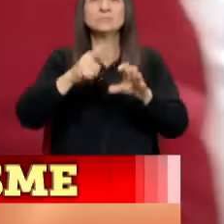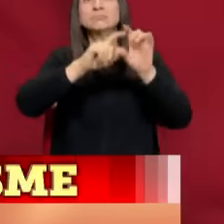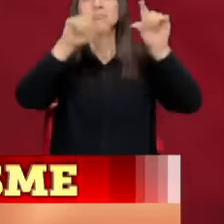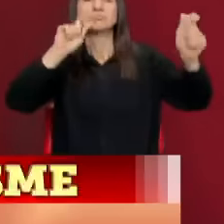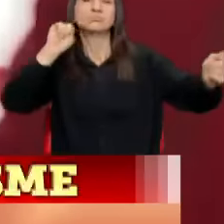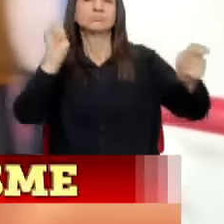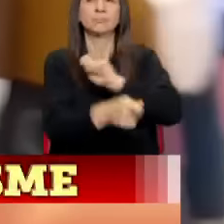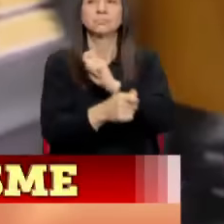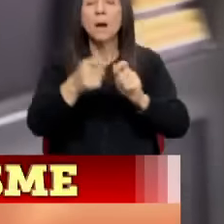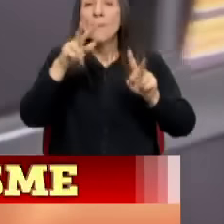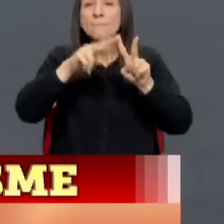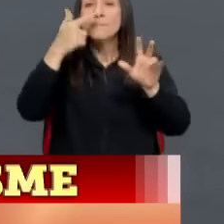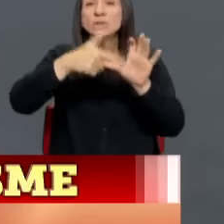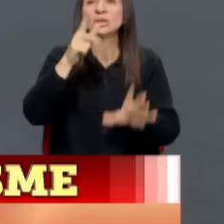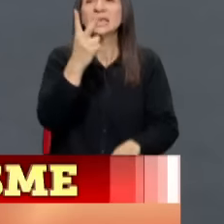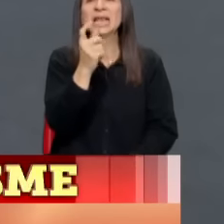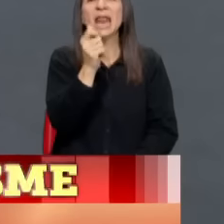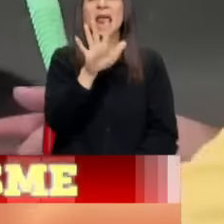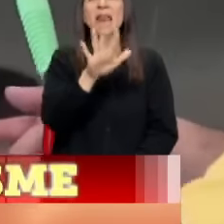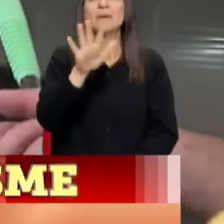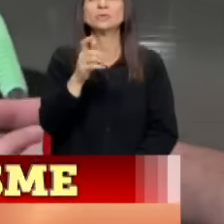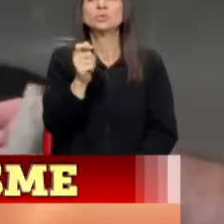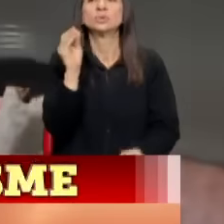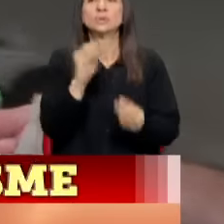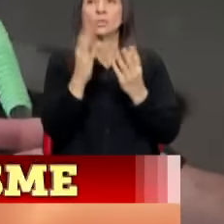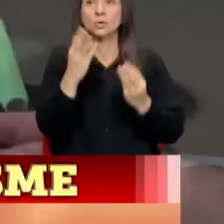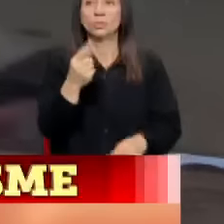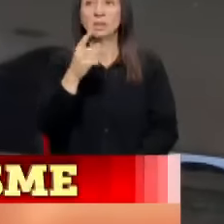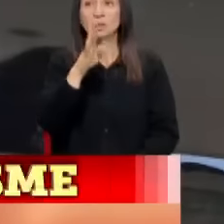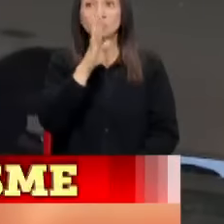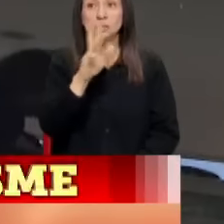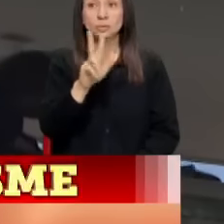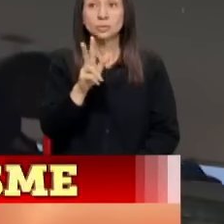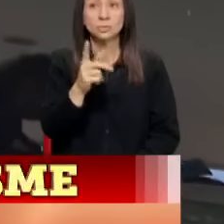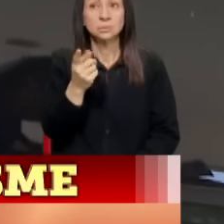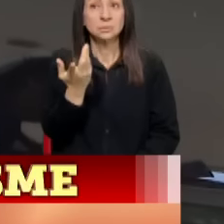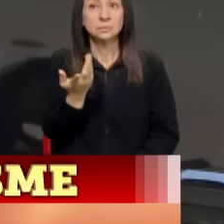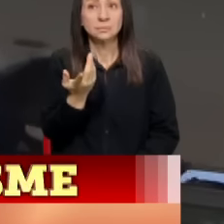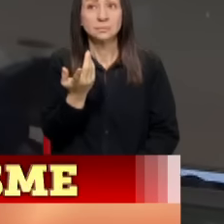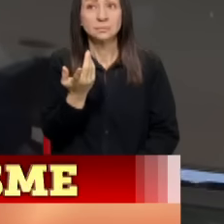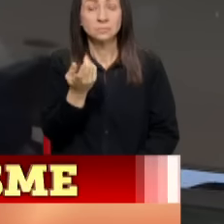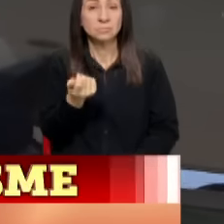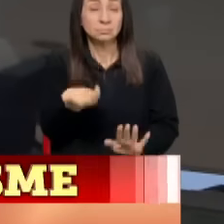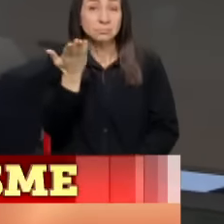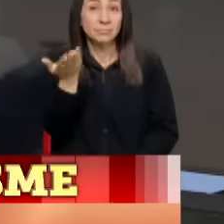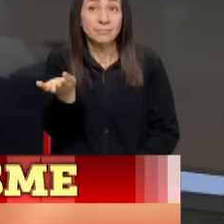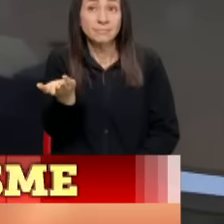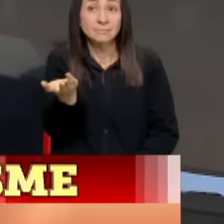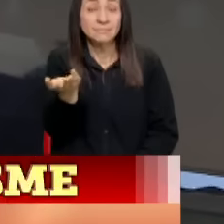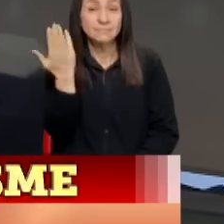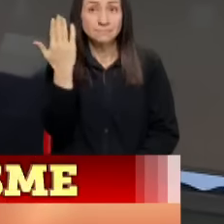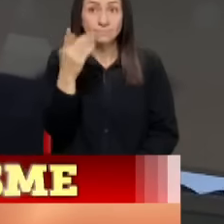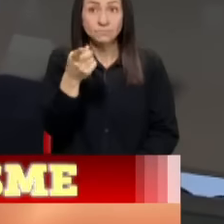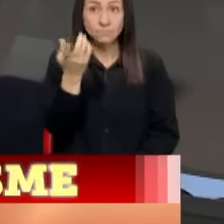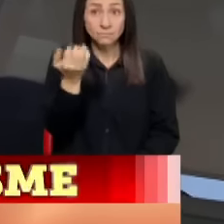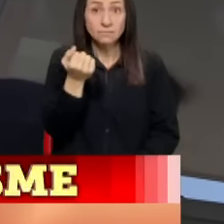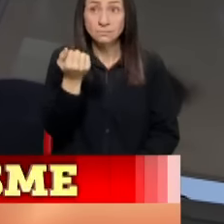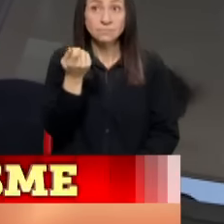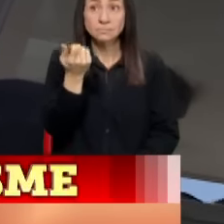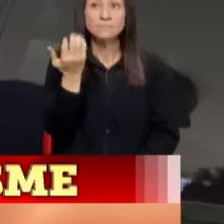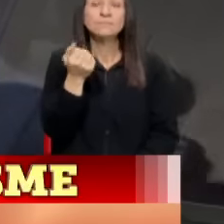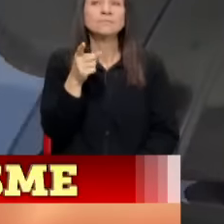geçti. Motorin 2 lira 55 kuruş zamlandı. 1430. Nasıl bir rakam? Yüksek tabii. Daha önce bu kadar aldığınızda